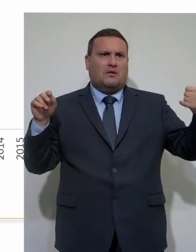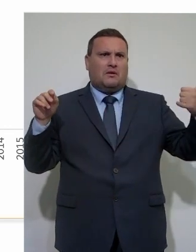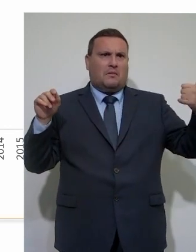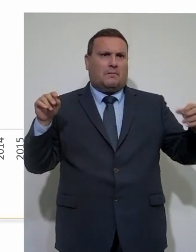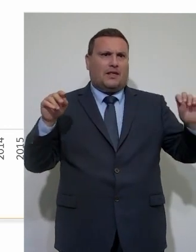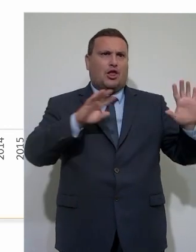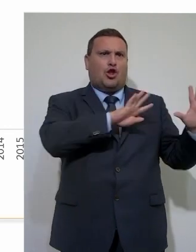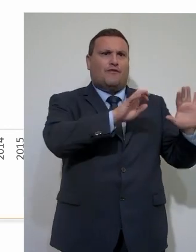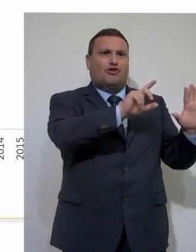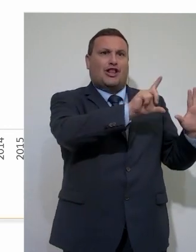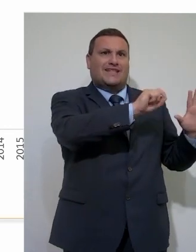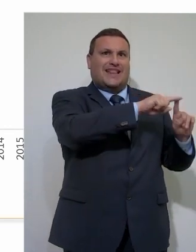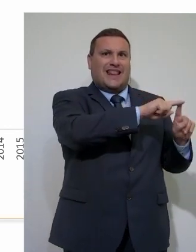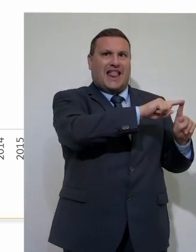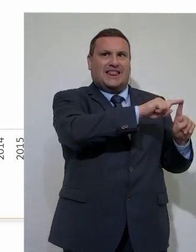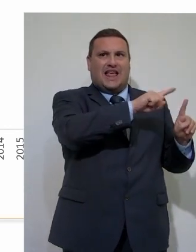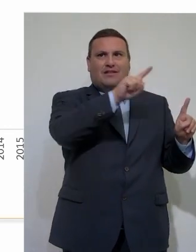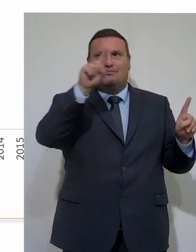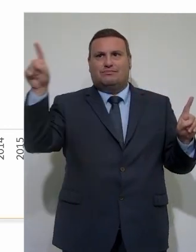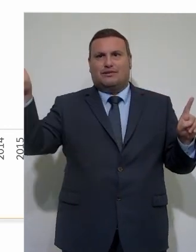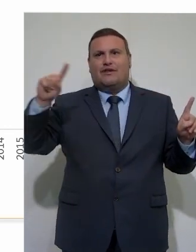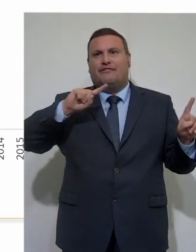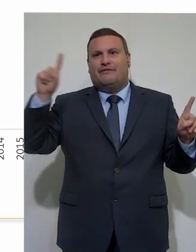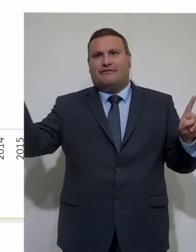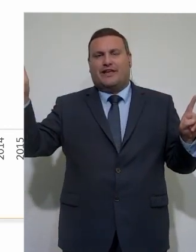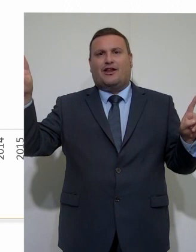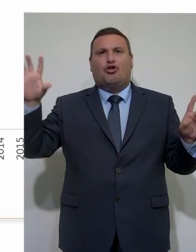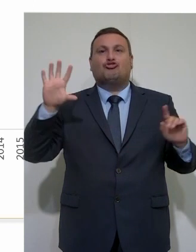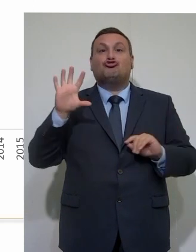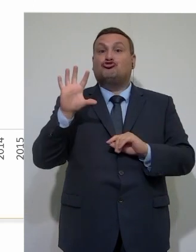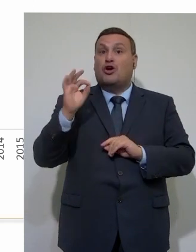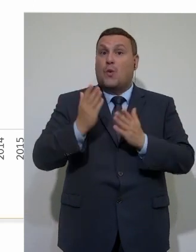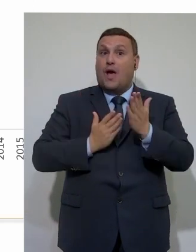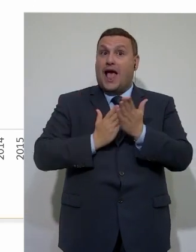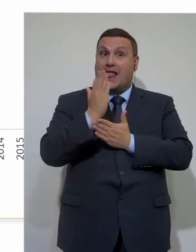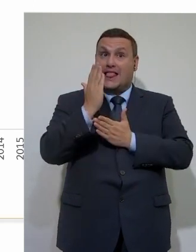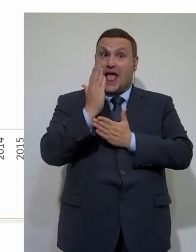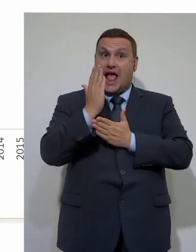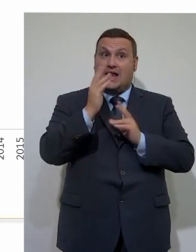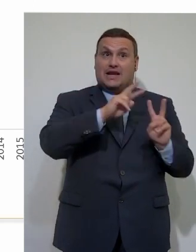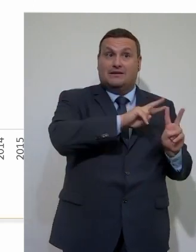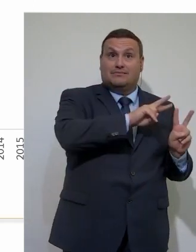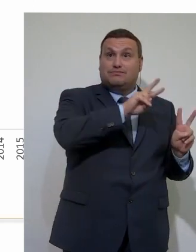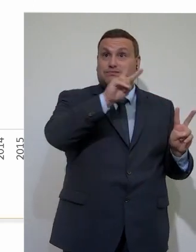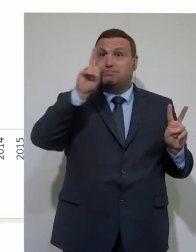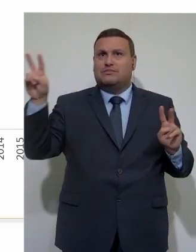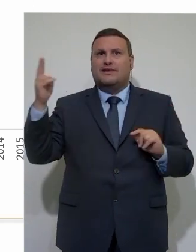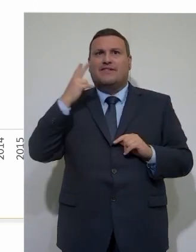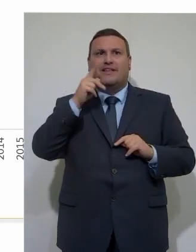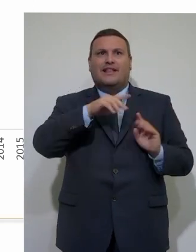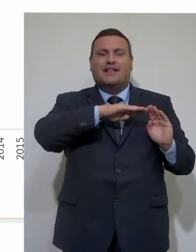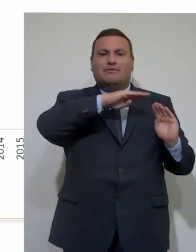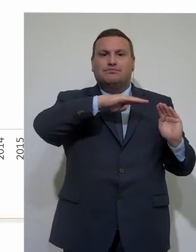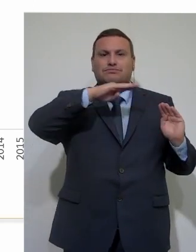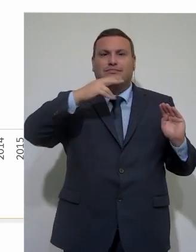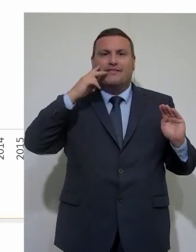presento adesso. Per chi è seduto in prima riga, in prima fila, riuscite sicuramente ad apprezzare che questo è un segmento